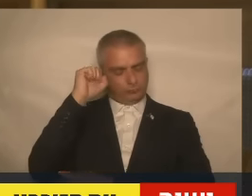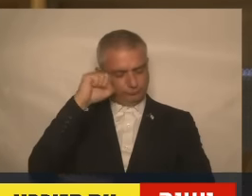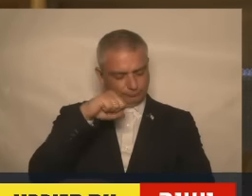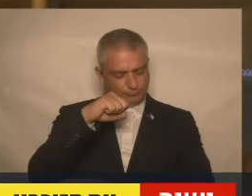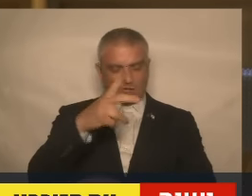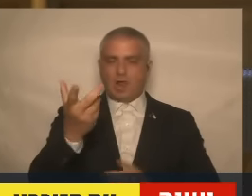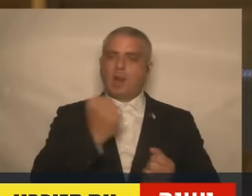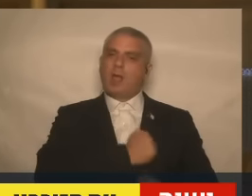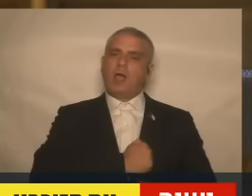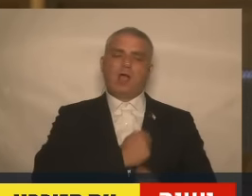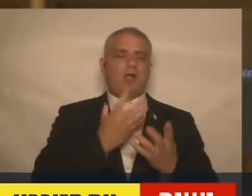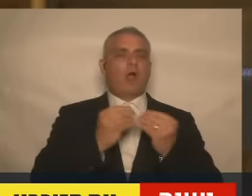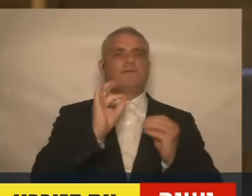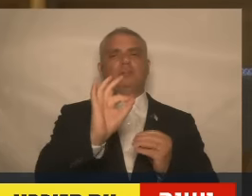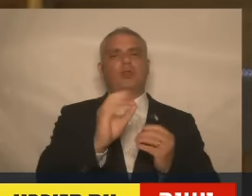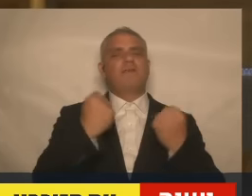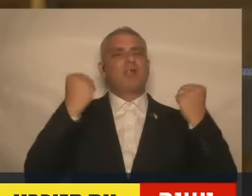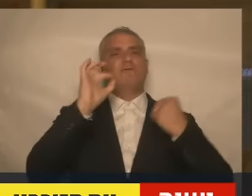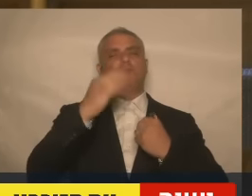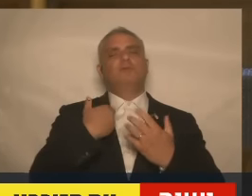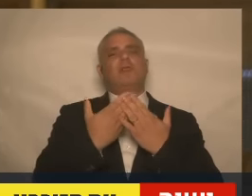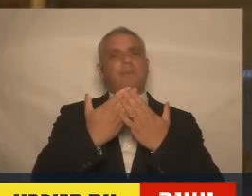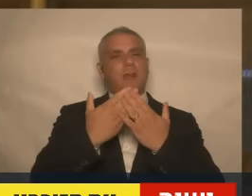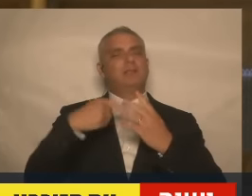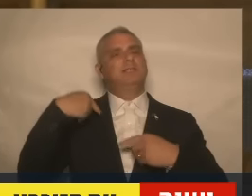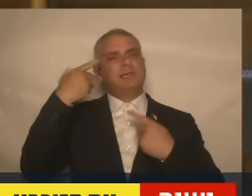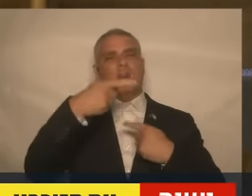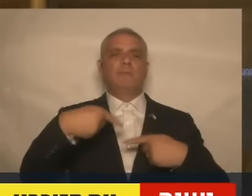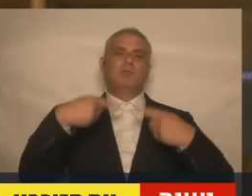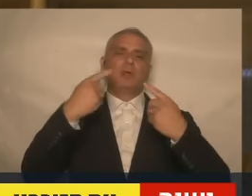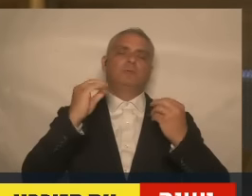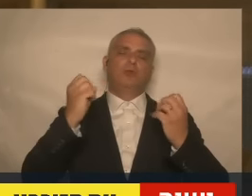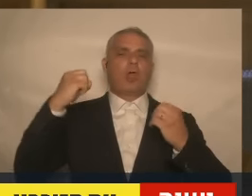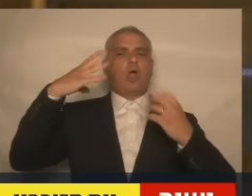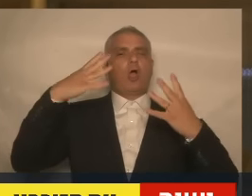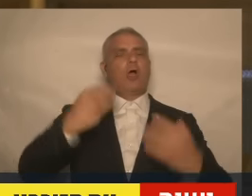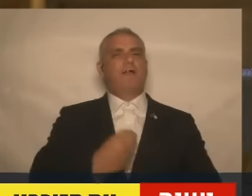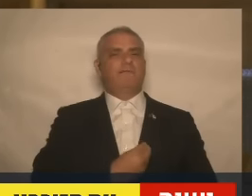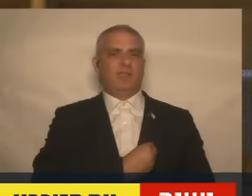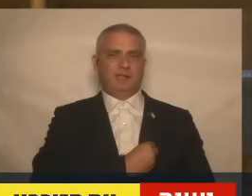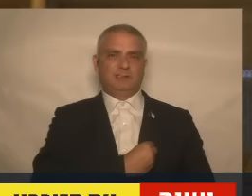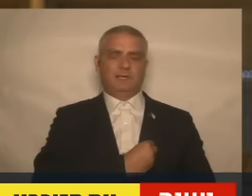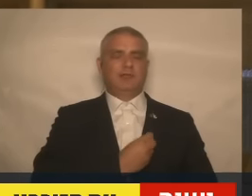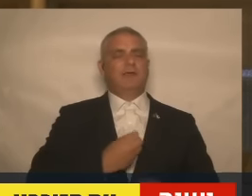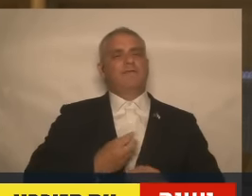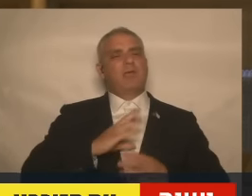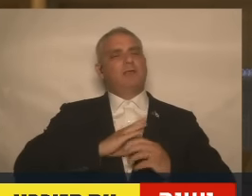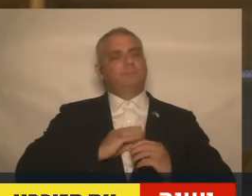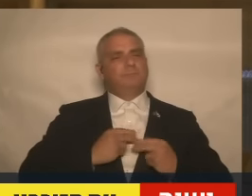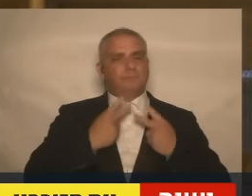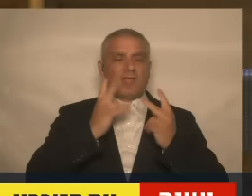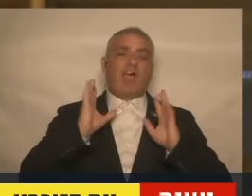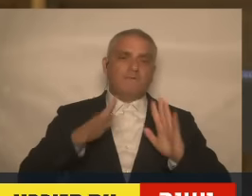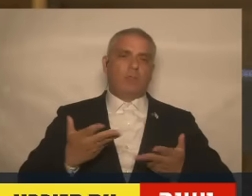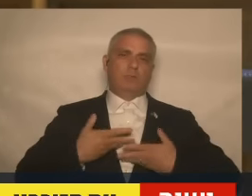בפני אובדנכן וגבורתכן ומתפלל כי עוד יבואו עליכן ימים של אור וחסד, מזור ואפילו